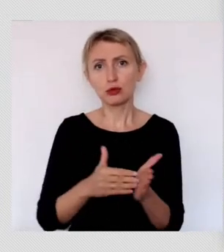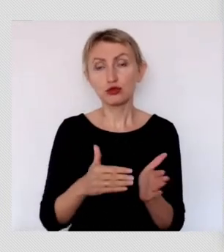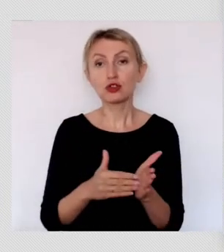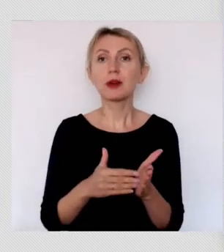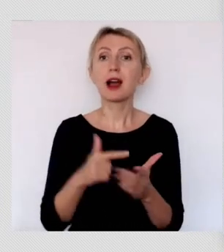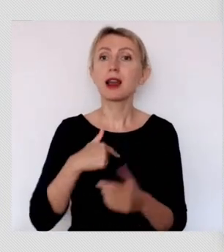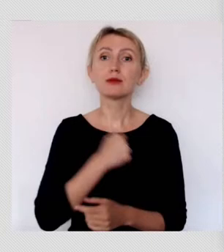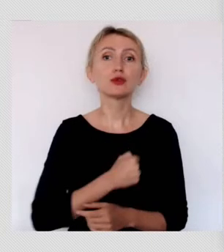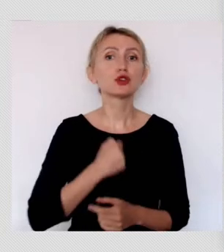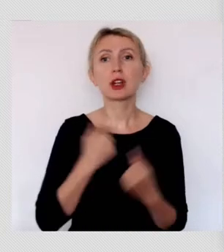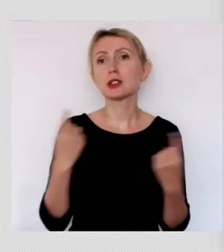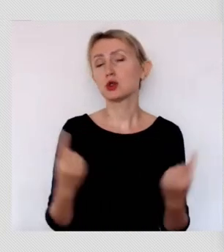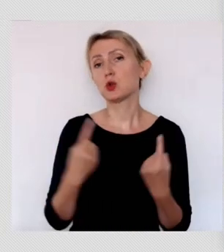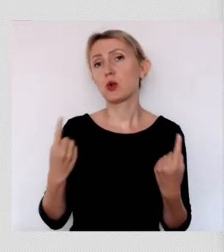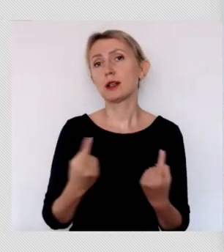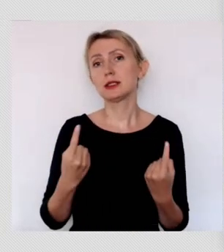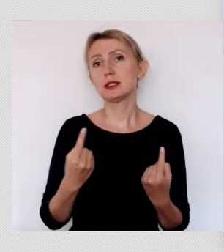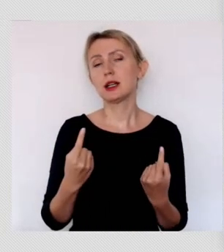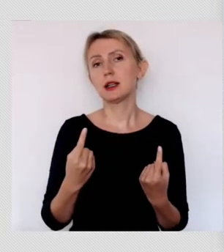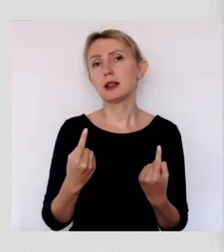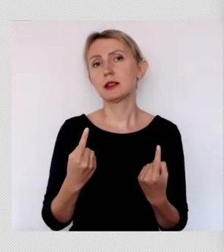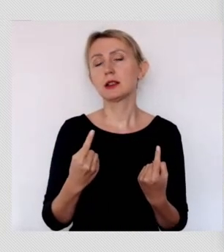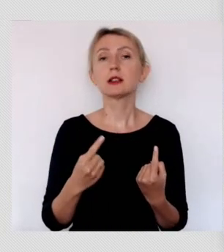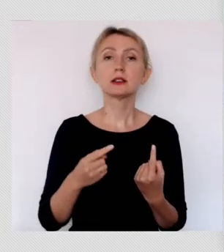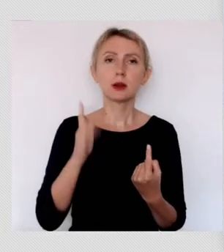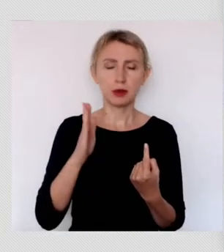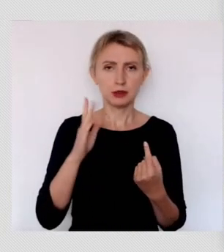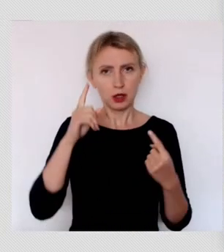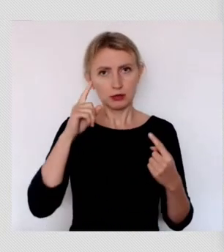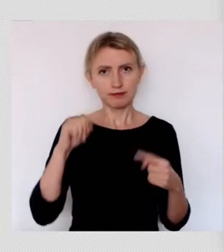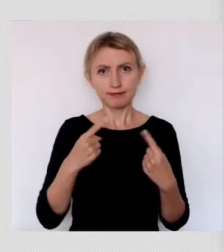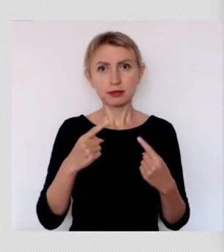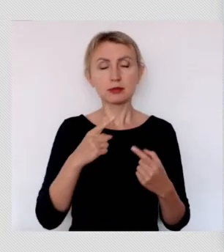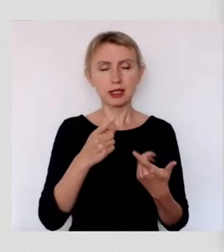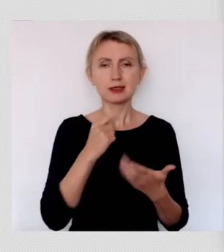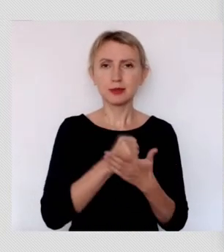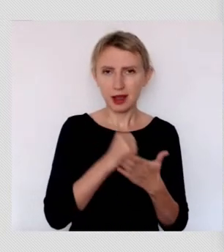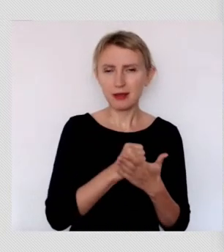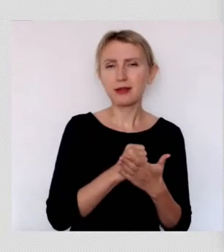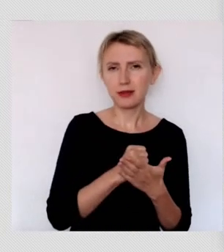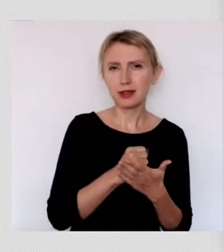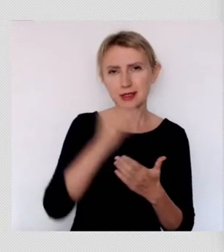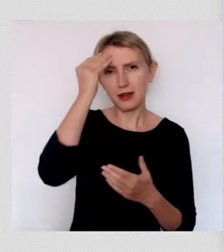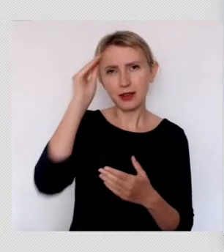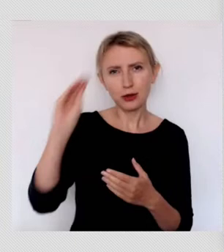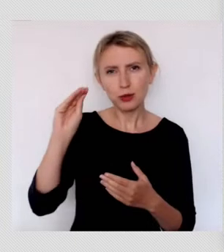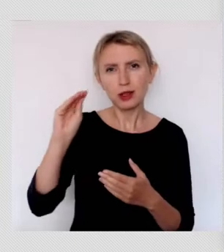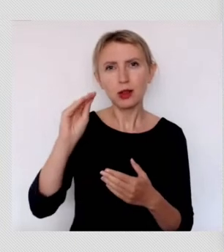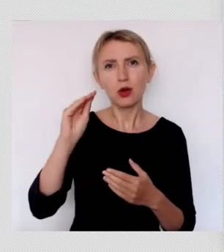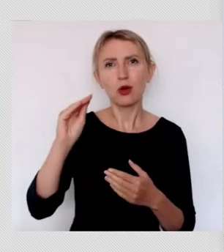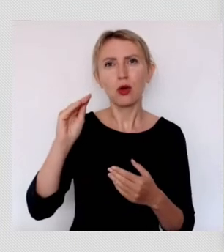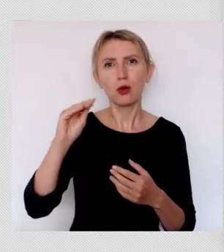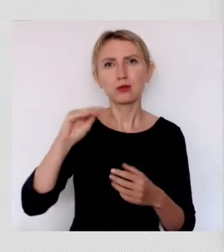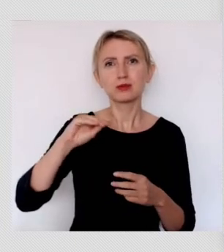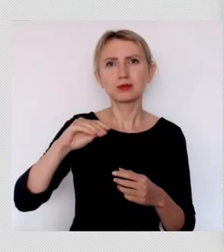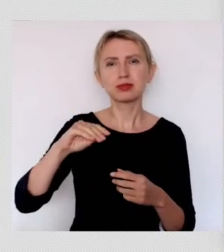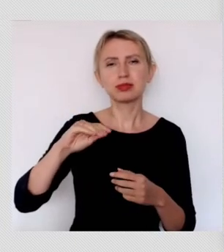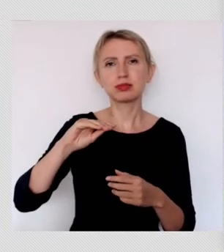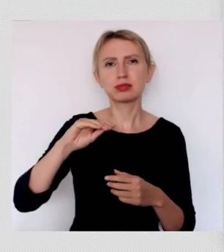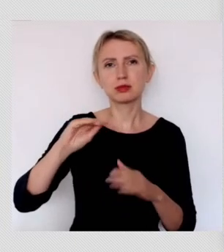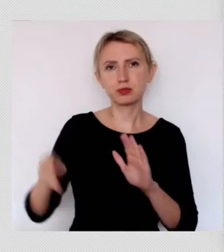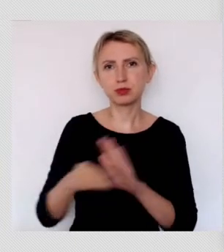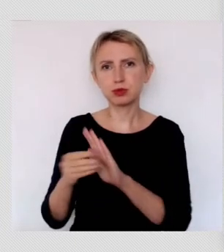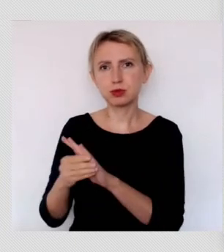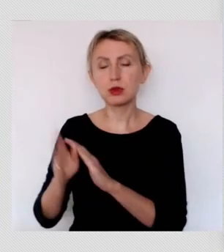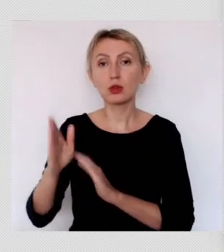przykrą jest sytuacja, że będzie tutaj rozstrzygnięcie danej sprawy, czy zgłoszonego zawiadomienia o przestępstwie zależało od osobistego